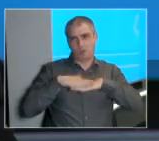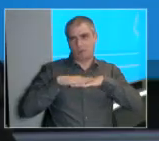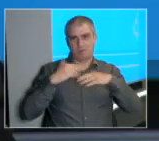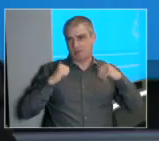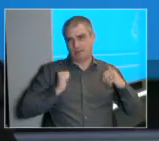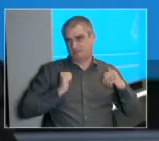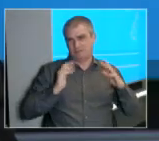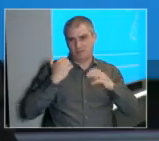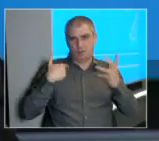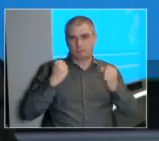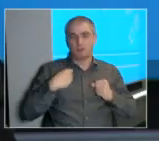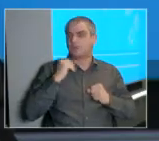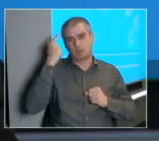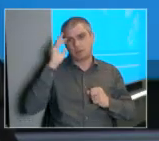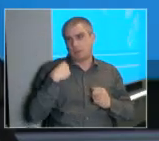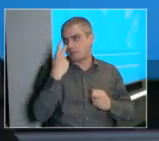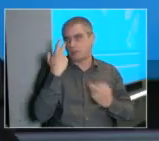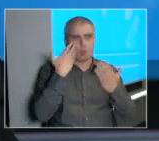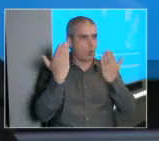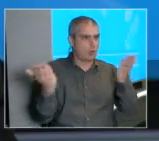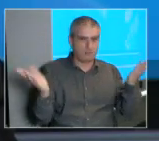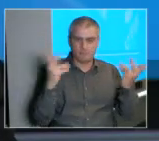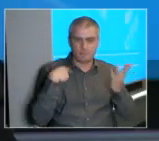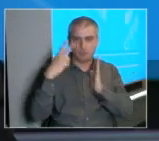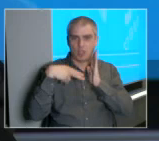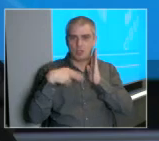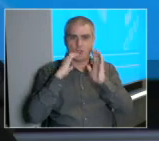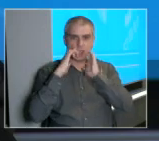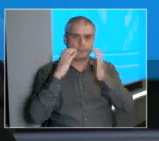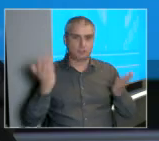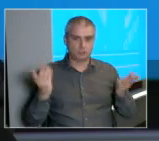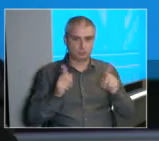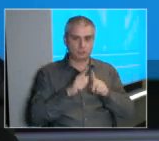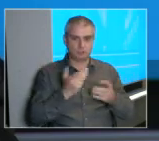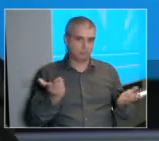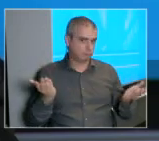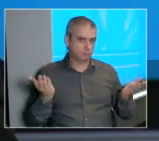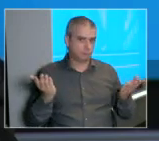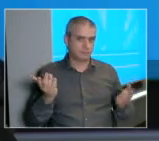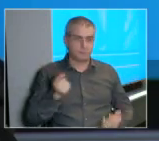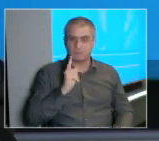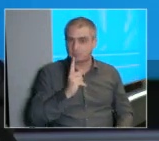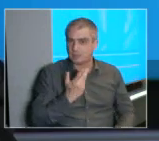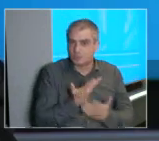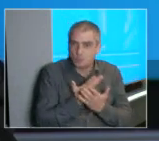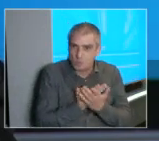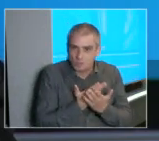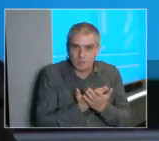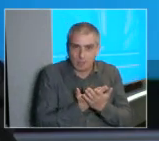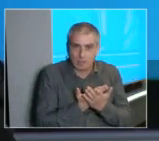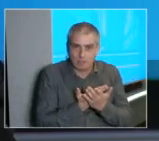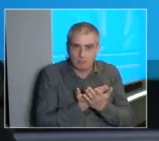אני יודע רק מה שרואות עיניי, כן. ומה שאני קורא בתקשורת, כמו שאומרים, אבל העובדה